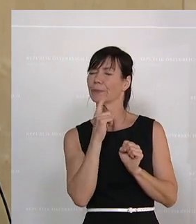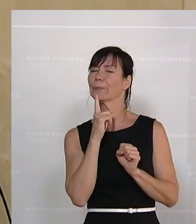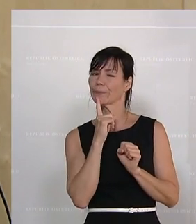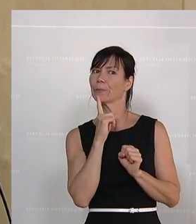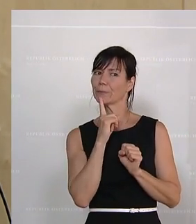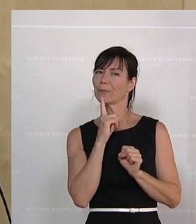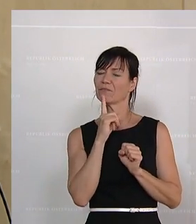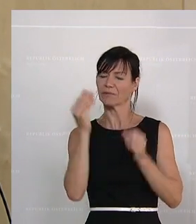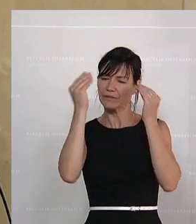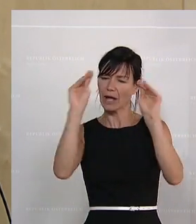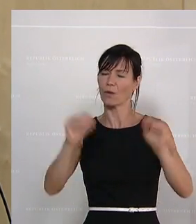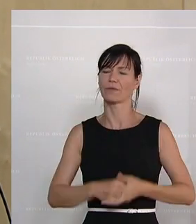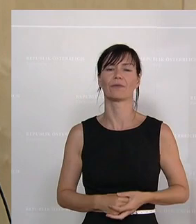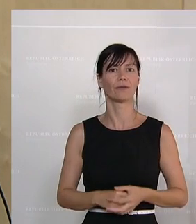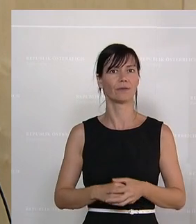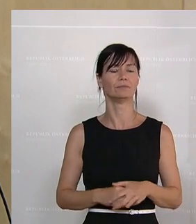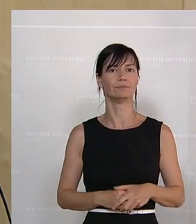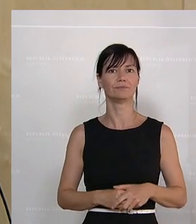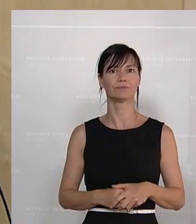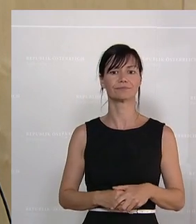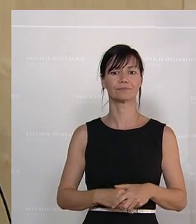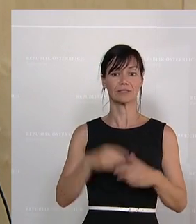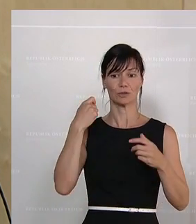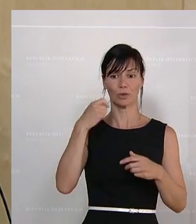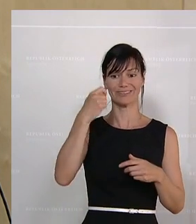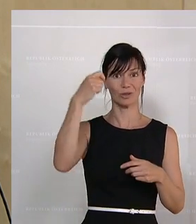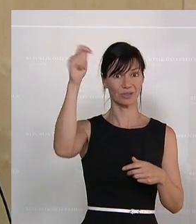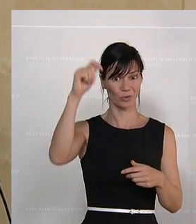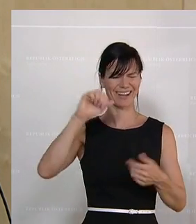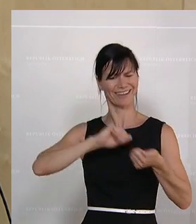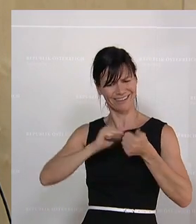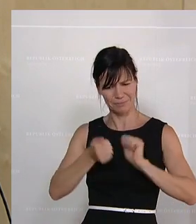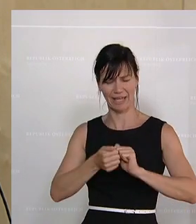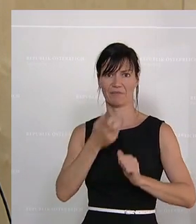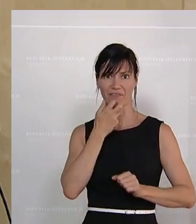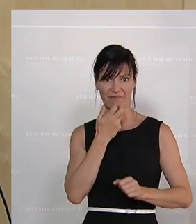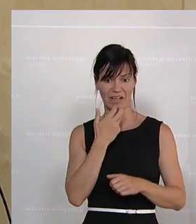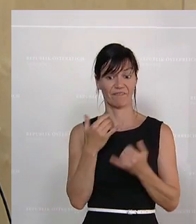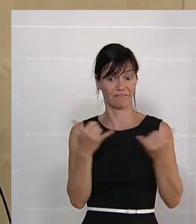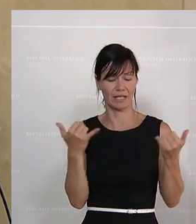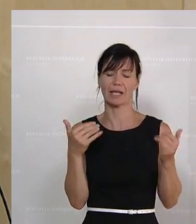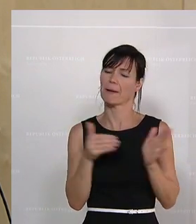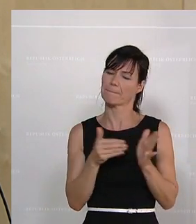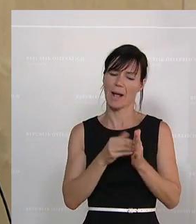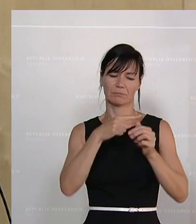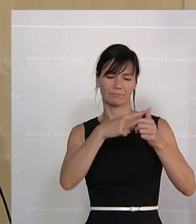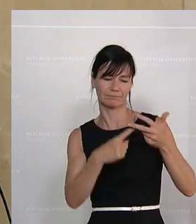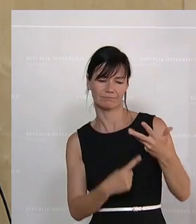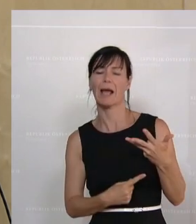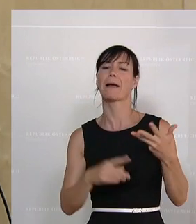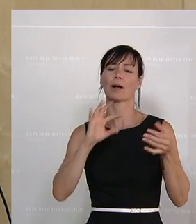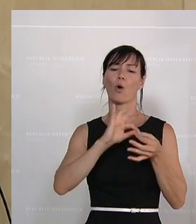braucht aus meiner sicht jedenfalls ein ausgewogenes maßnahmenbündel aus kurzfristigen aus